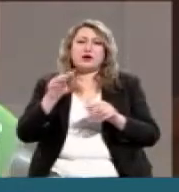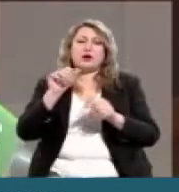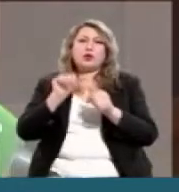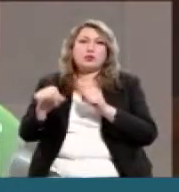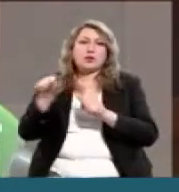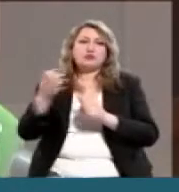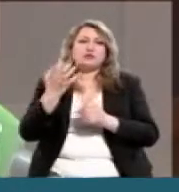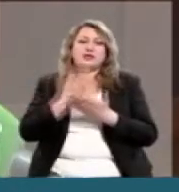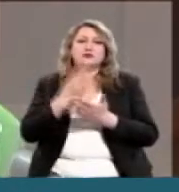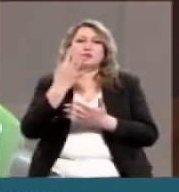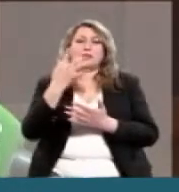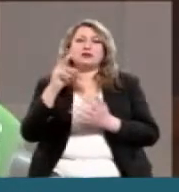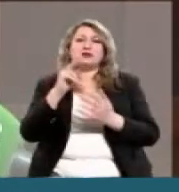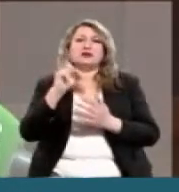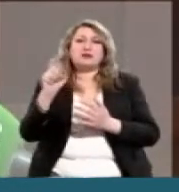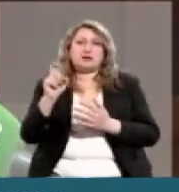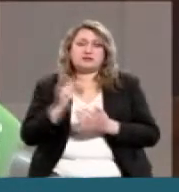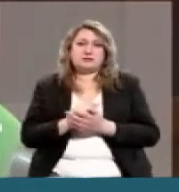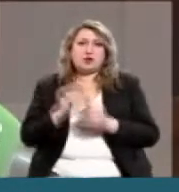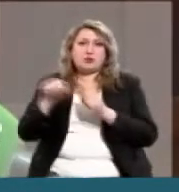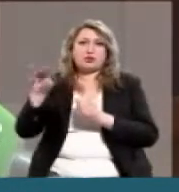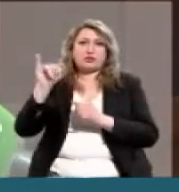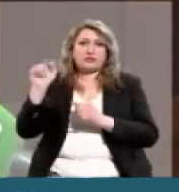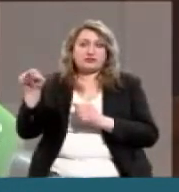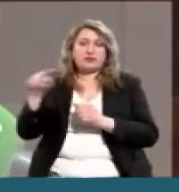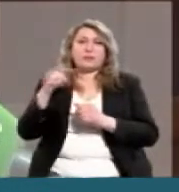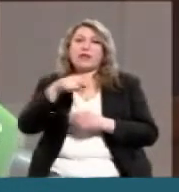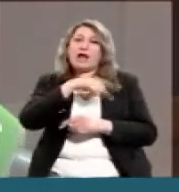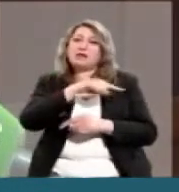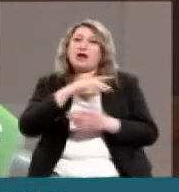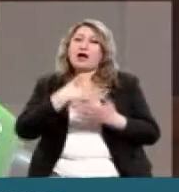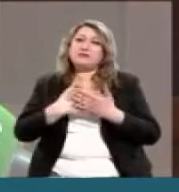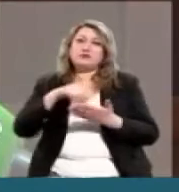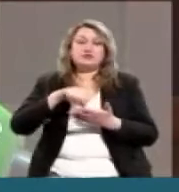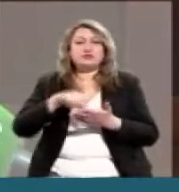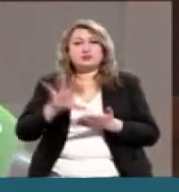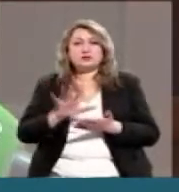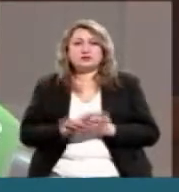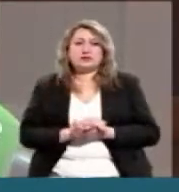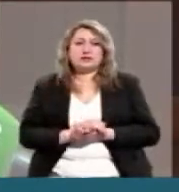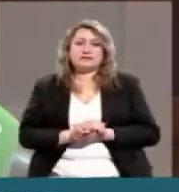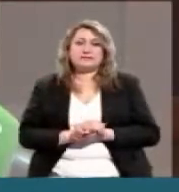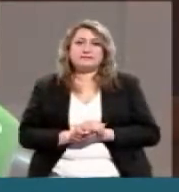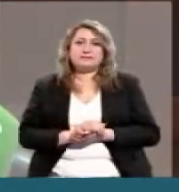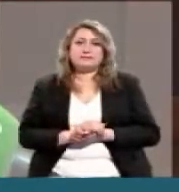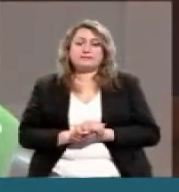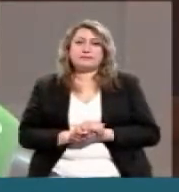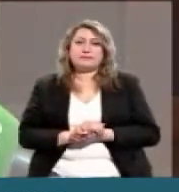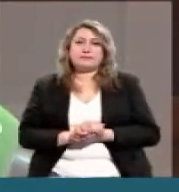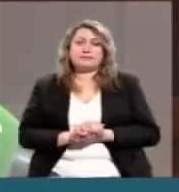еще 45 крестьянских хозяйств. Вот они активно участвуют или не участвуют в жизнедеятельности вашего села,